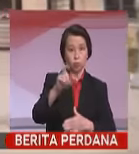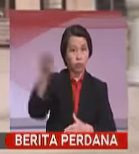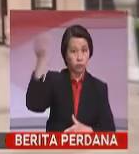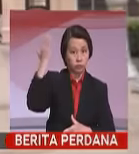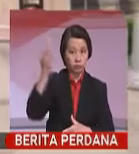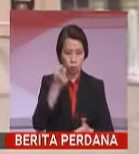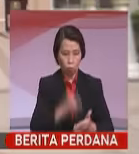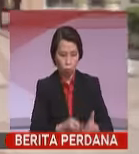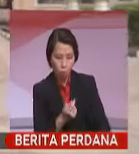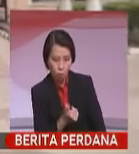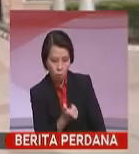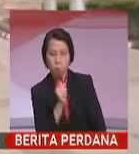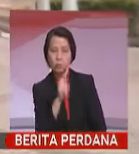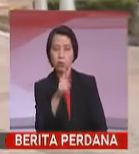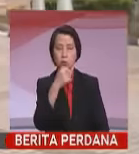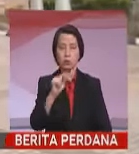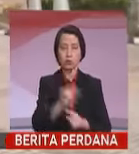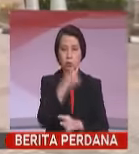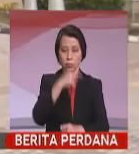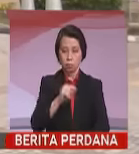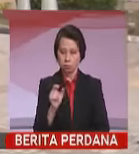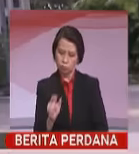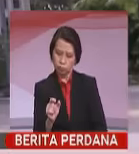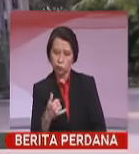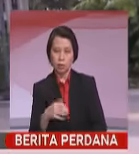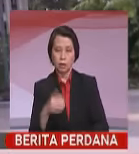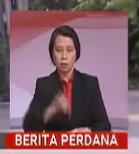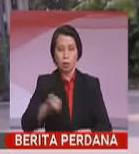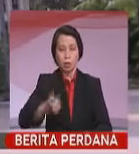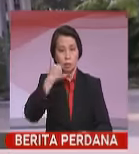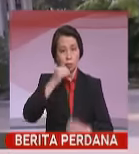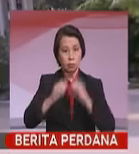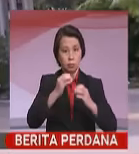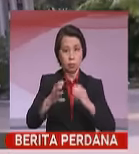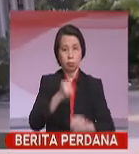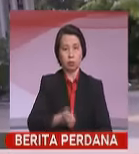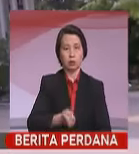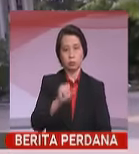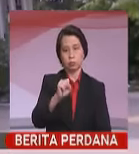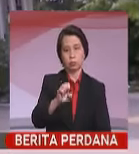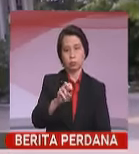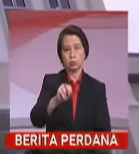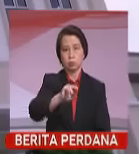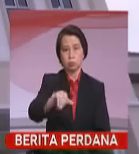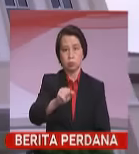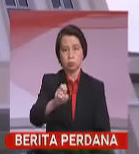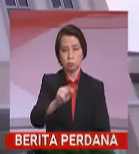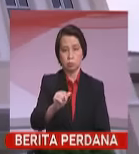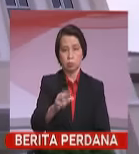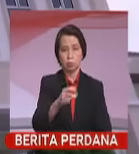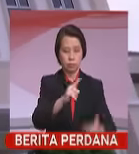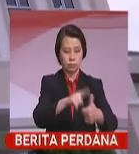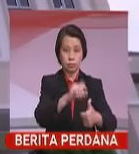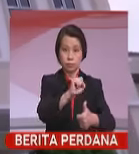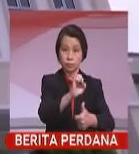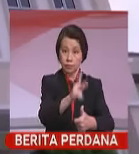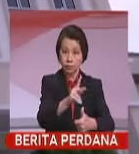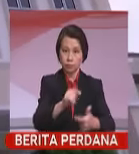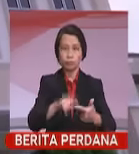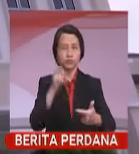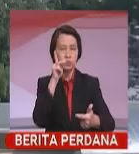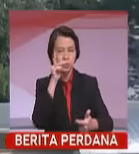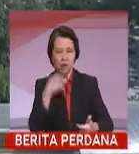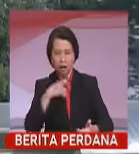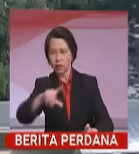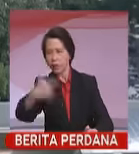berkenaan bernilai tinggi yang digunakan untuk chip di dalam alat telekomunikasi dan persenjataan. Selain di Sir Kedah, mineral berkenaan turut